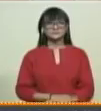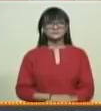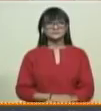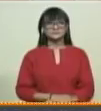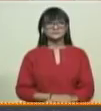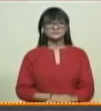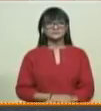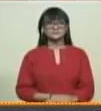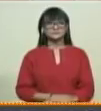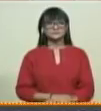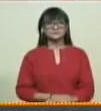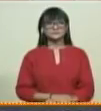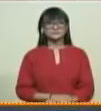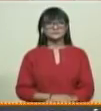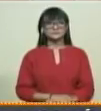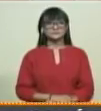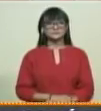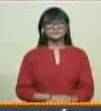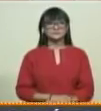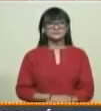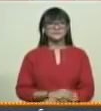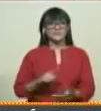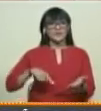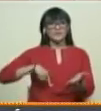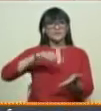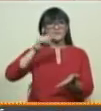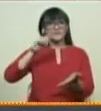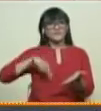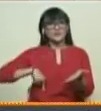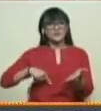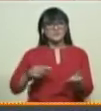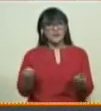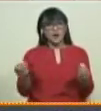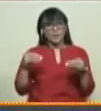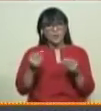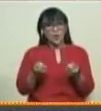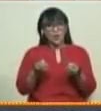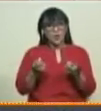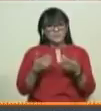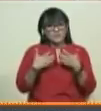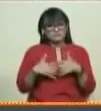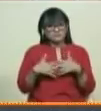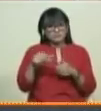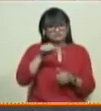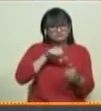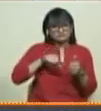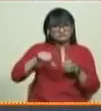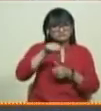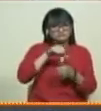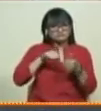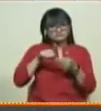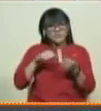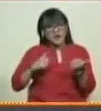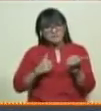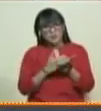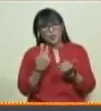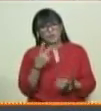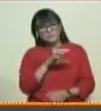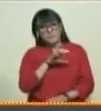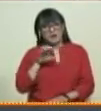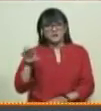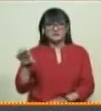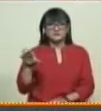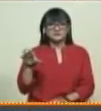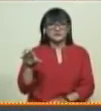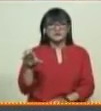sarf etmekteyiz. La firma de estos acuerdos económicos, comerciales, de cooperación, de beneficio mutuo, señalan